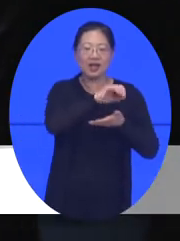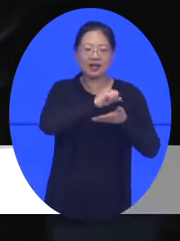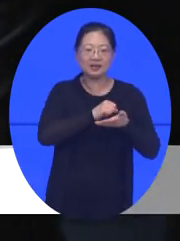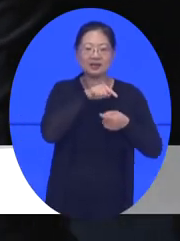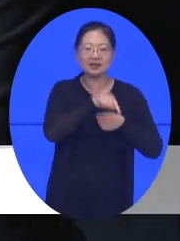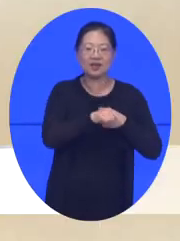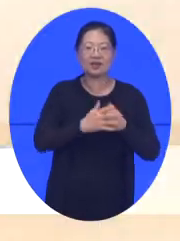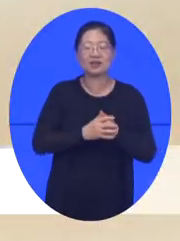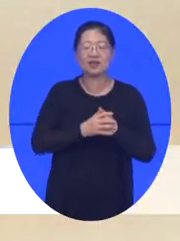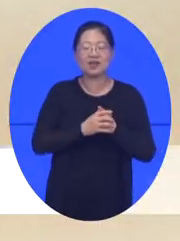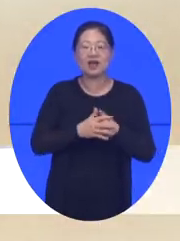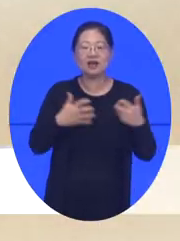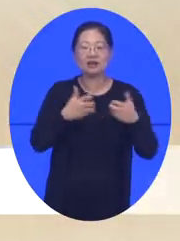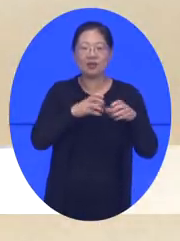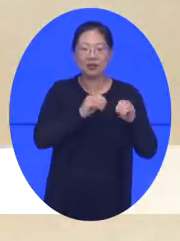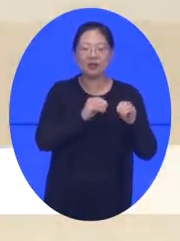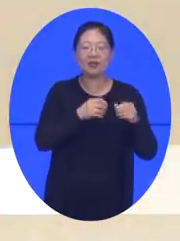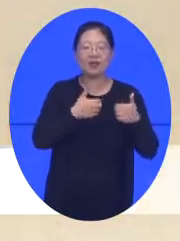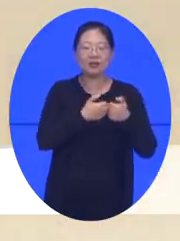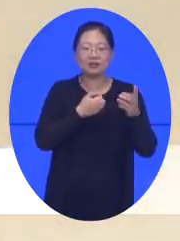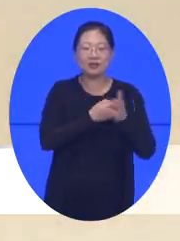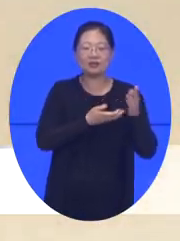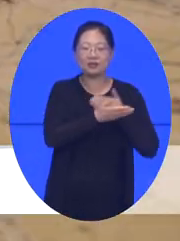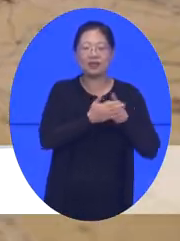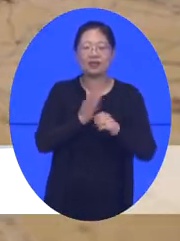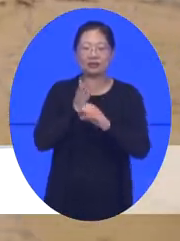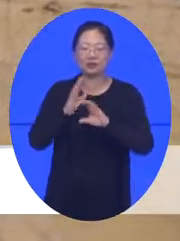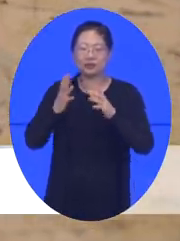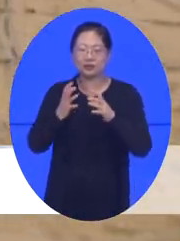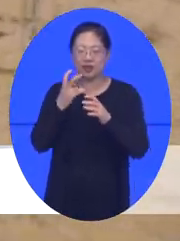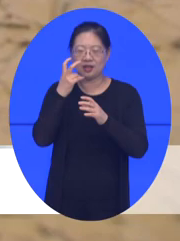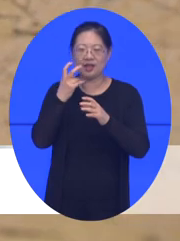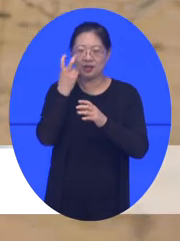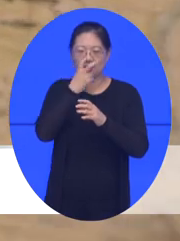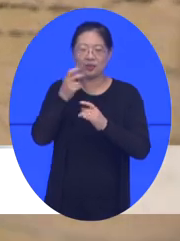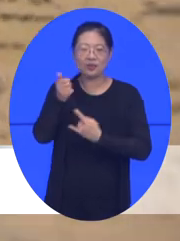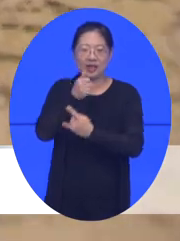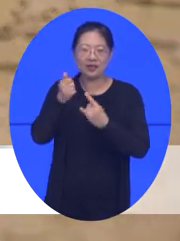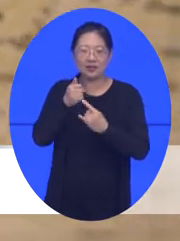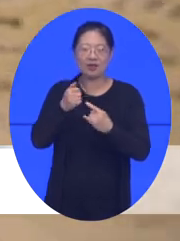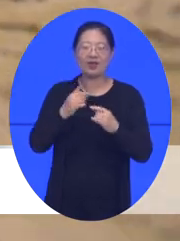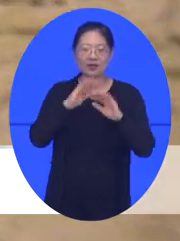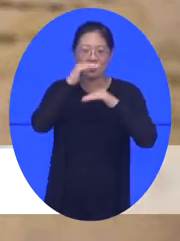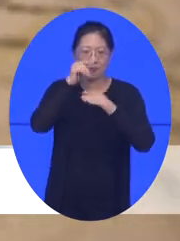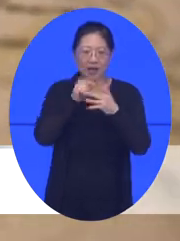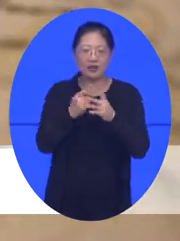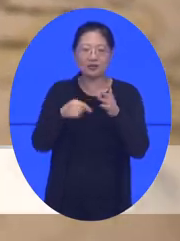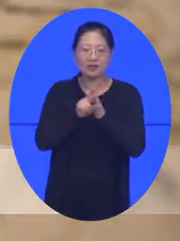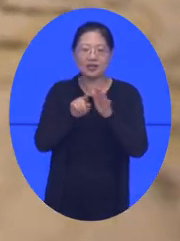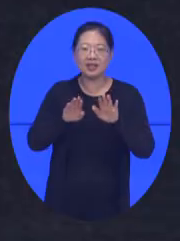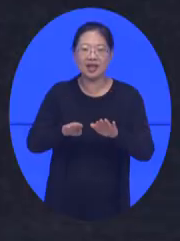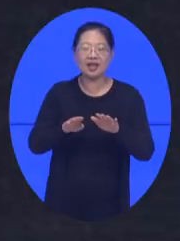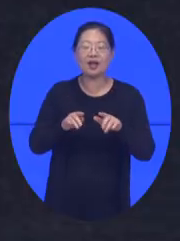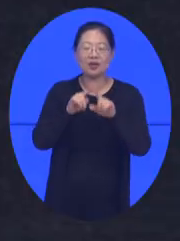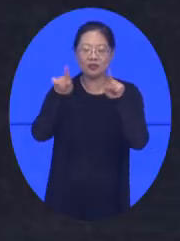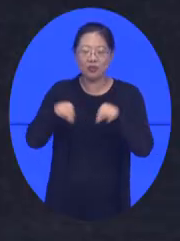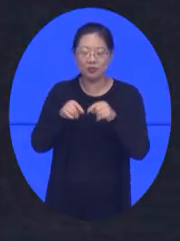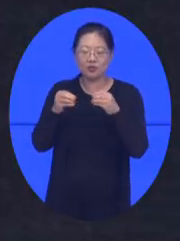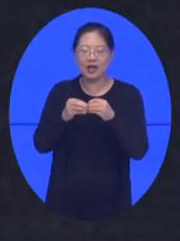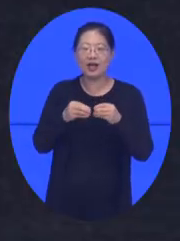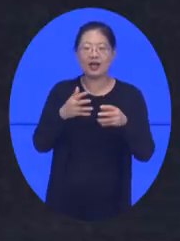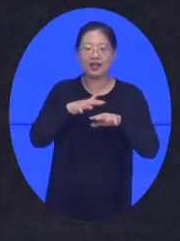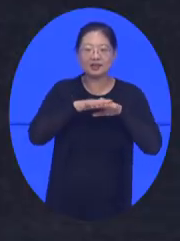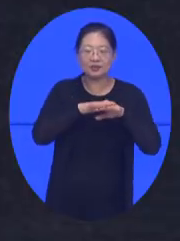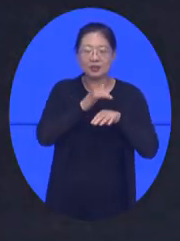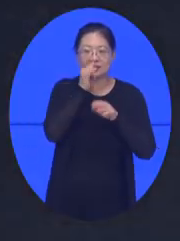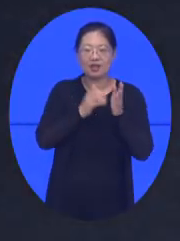소장본은 정전협정 직후 중립국 감독위원회에서 협정 내용을 파악하기 위해 복사한 문건으로 협정문과 지도로 되어 있습니다.